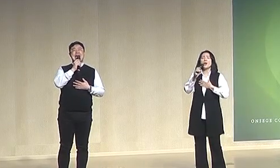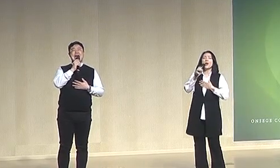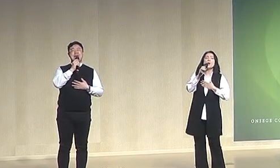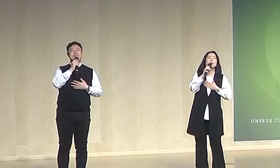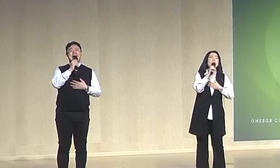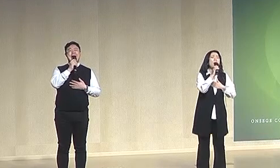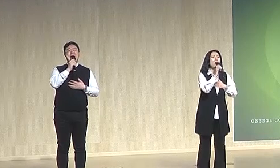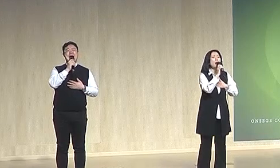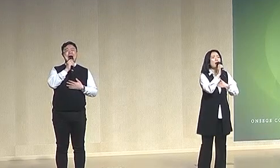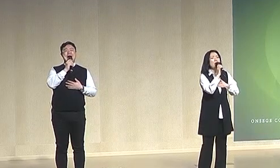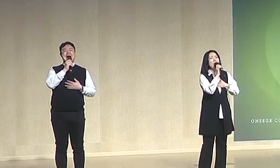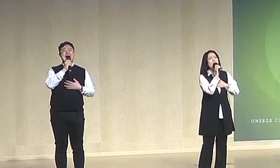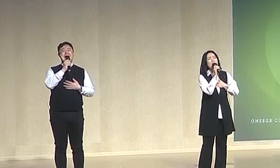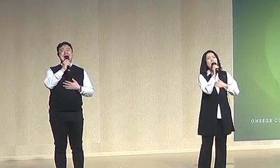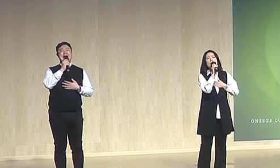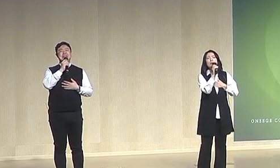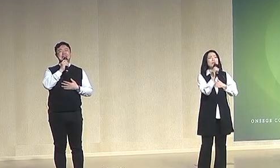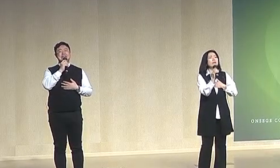나의